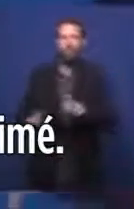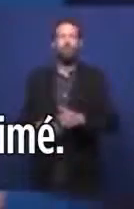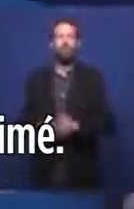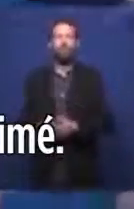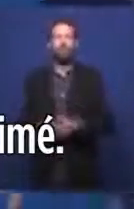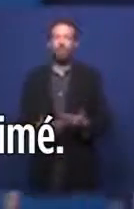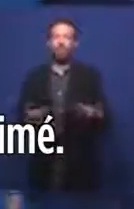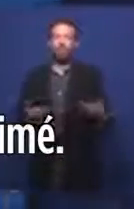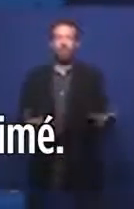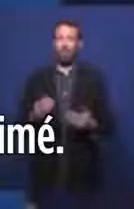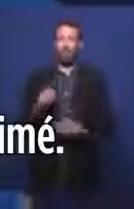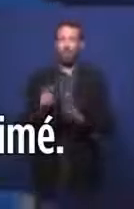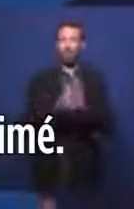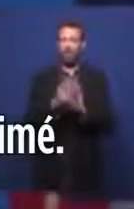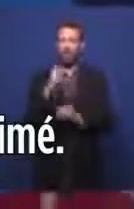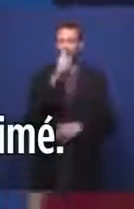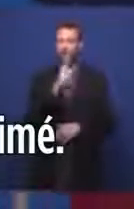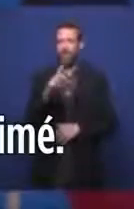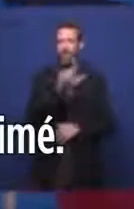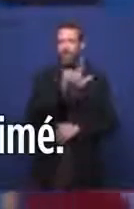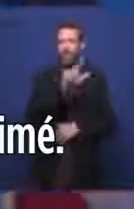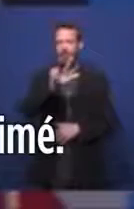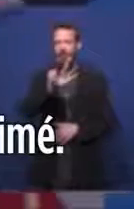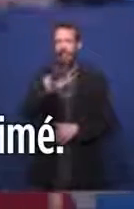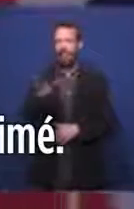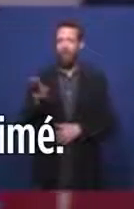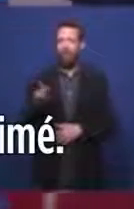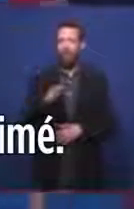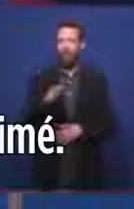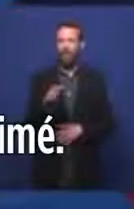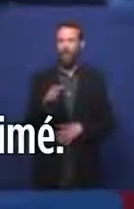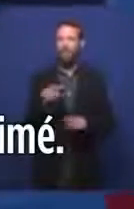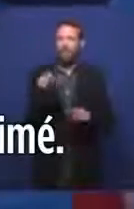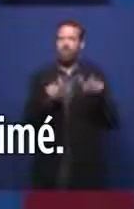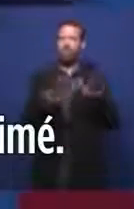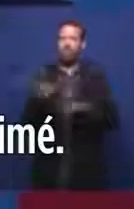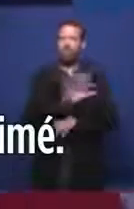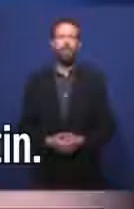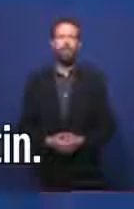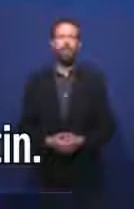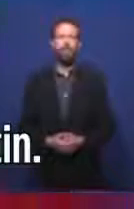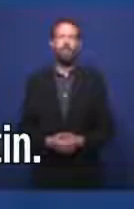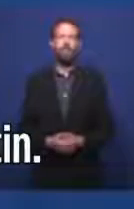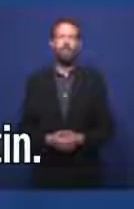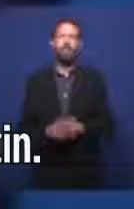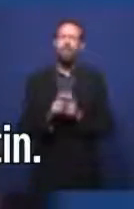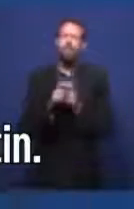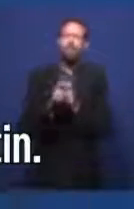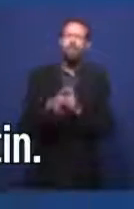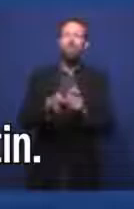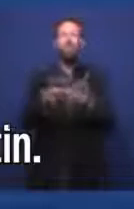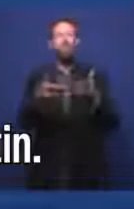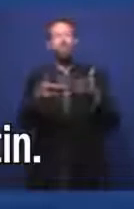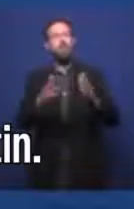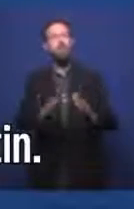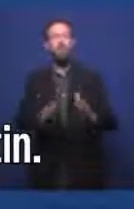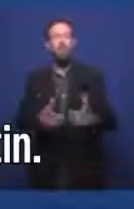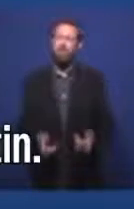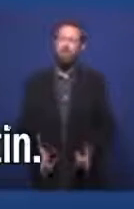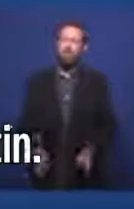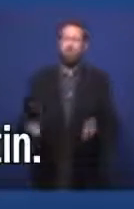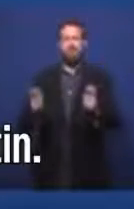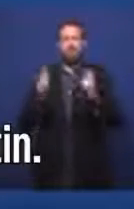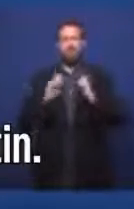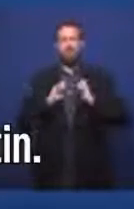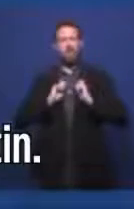aujourd'hui, dimanche 23 avril, le peuple de France s'est exprimé. Il a décidé de me porter en